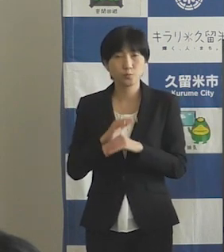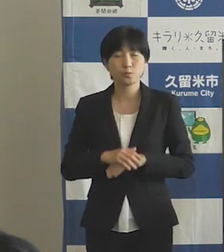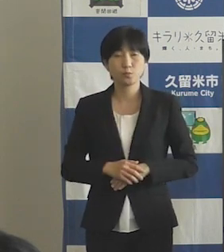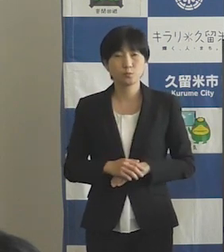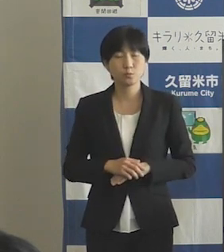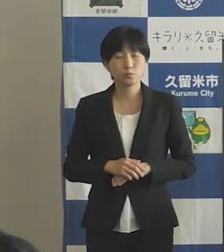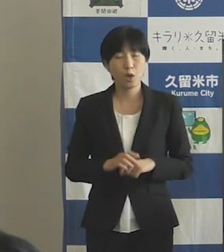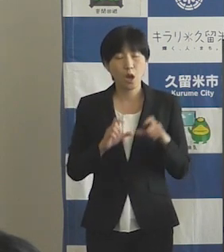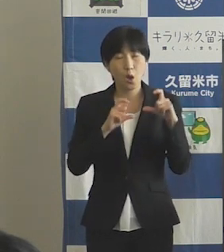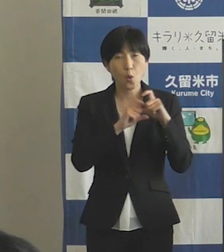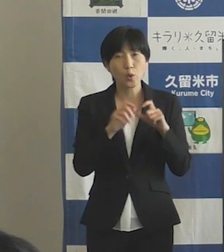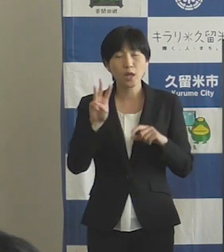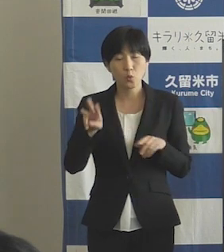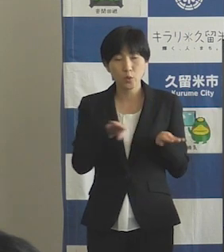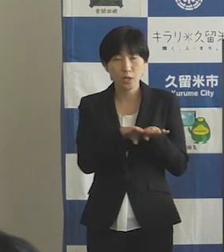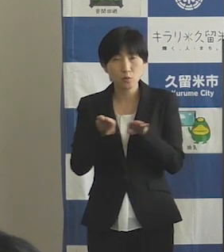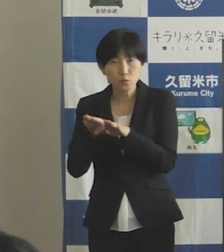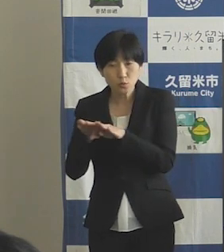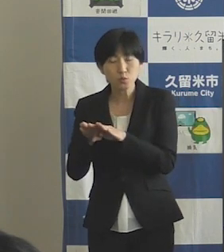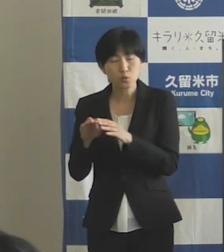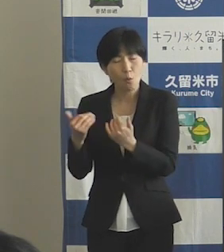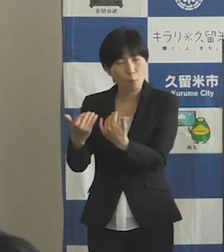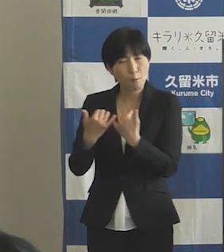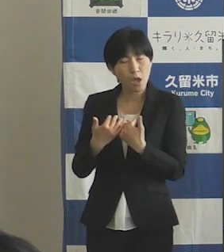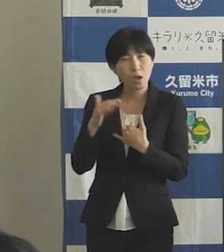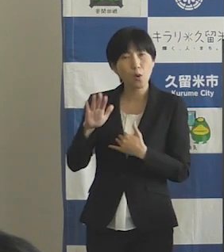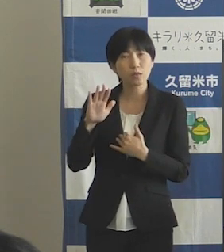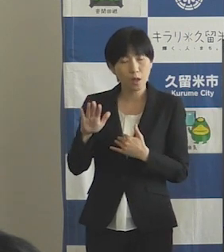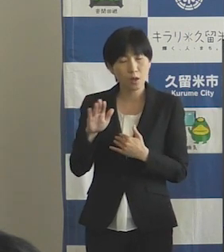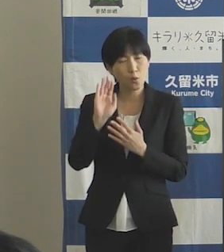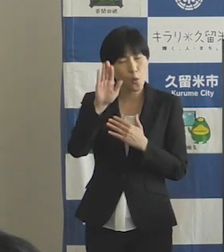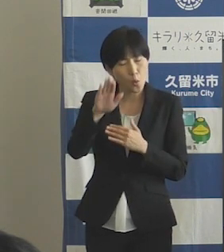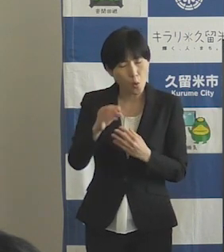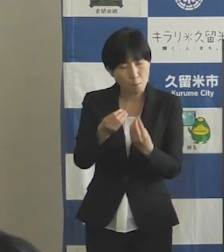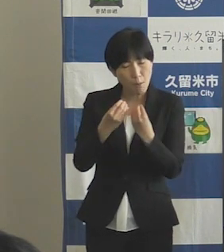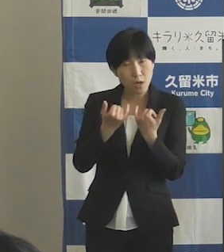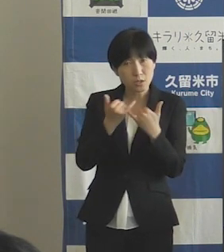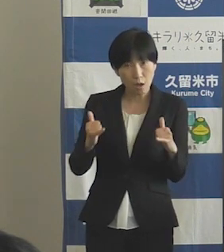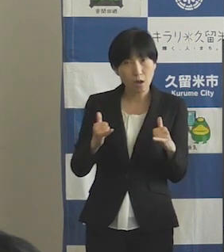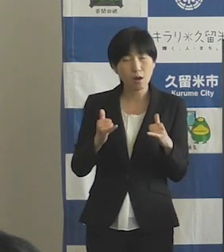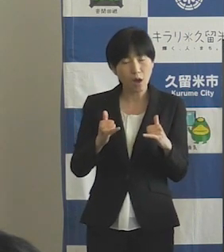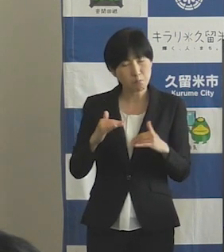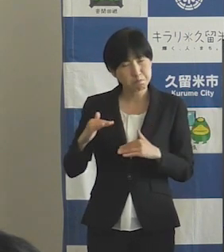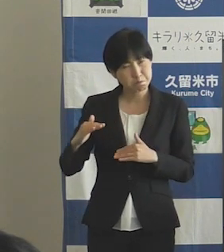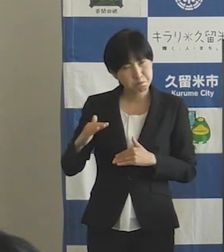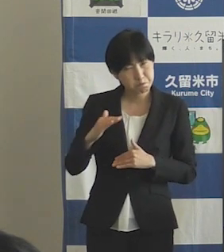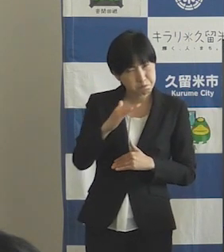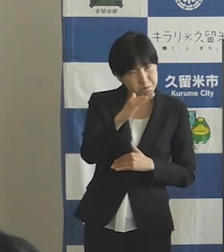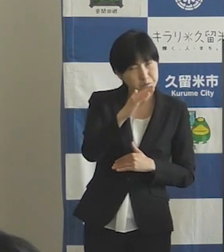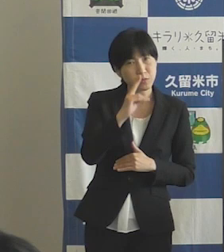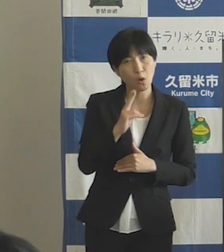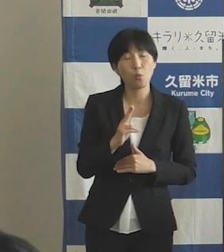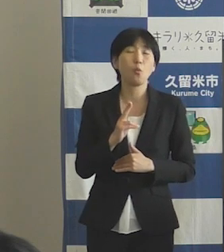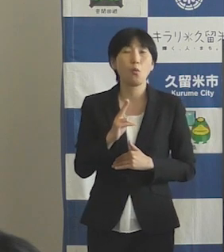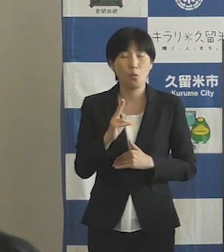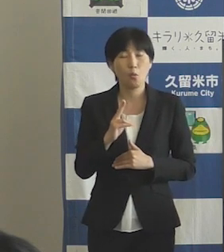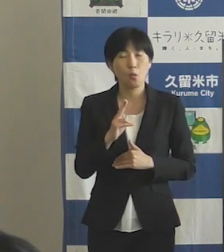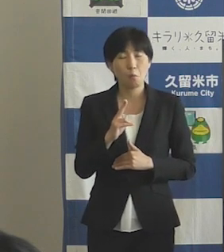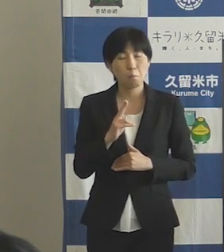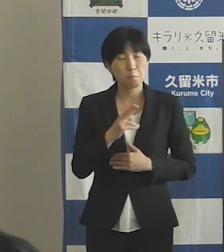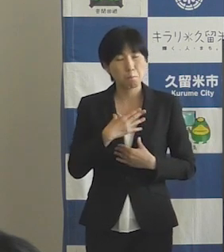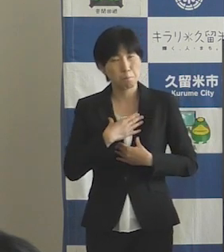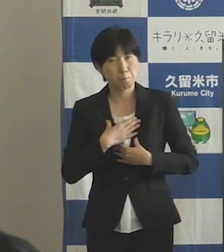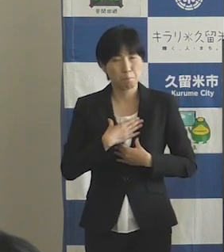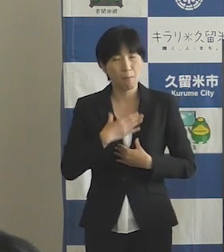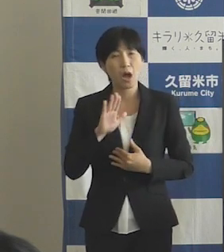ゴールデンウィーク等の影響により今後感染者数が増加することが懸念され